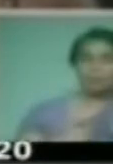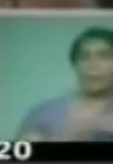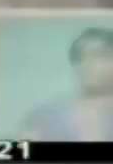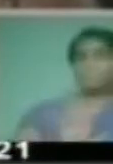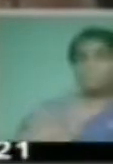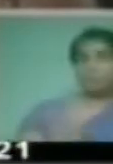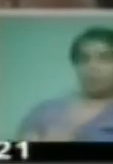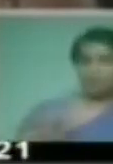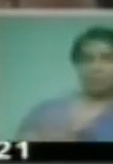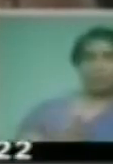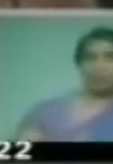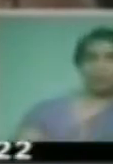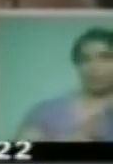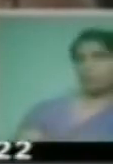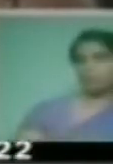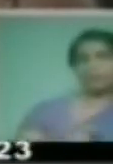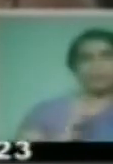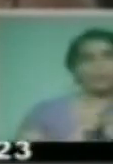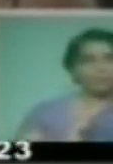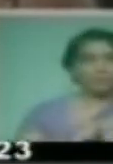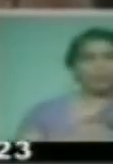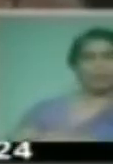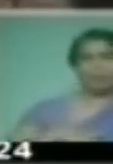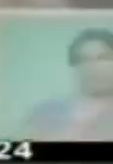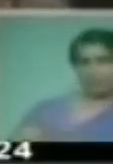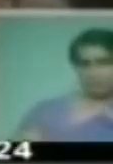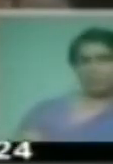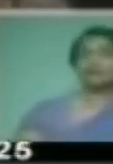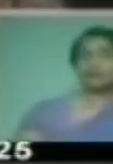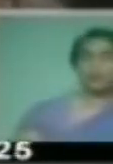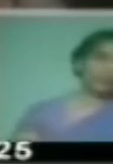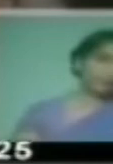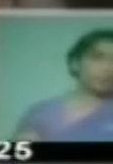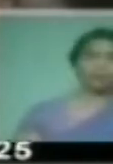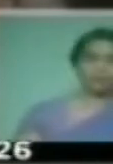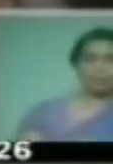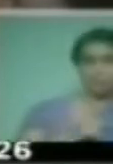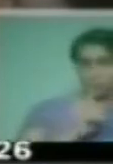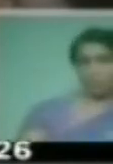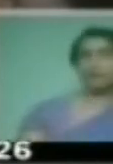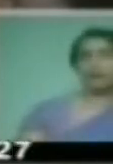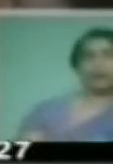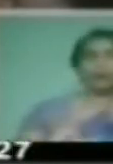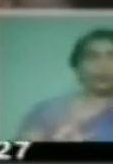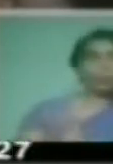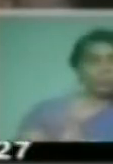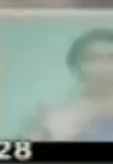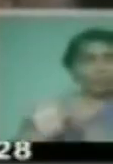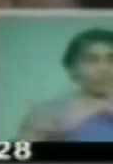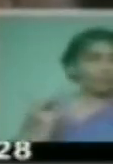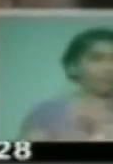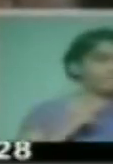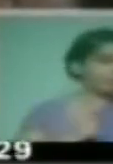பெரும்போகத்திற்கு தேவையான உரம் மற்றும் விதை நெல்லை வழங்க நடவடிக்கை எடுக்கப்பட்டுள்ளது. கடந்த அரசாங்கம் அறிமுகம் செய்த சேதன பசலை கொள்கை காரணமாக